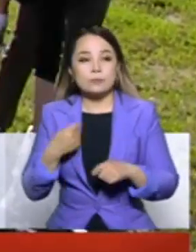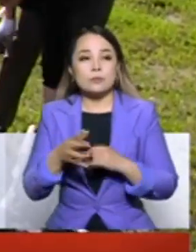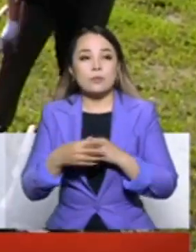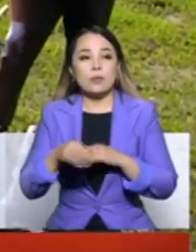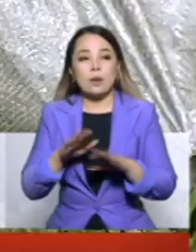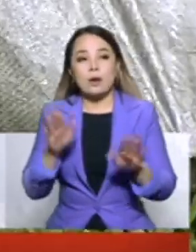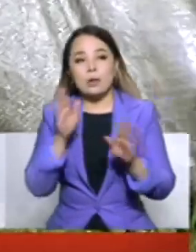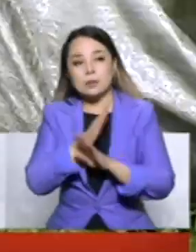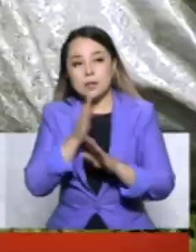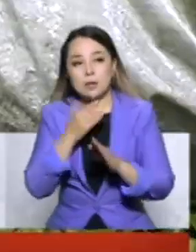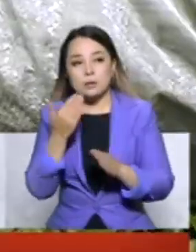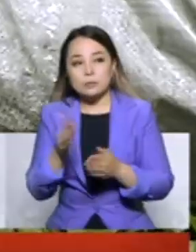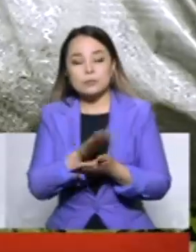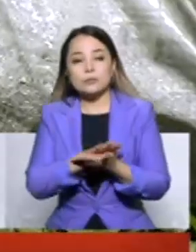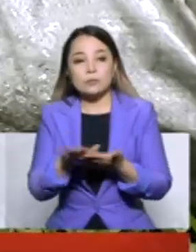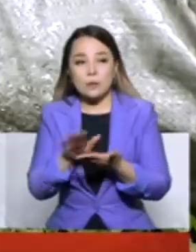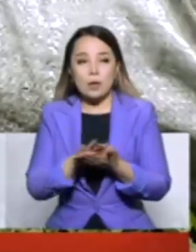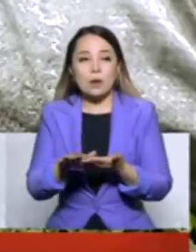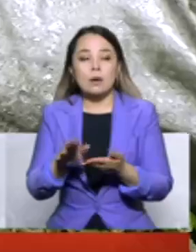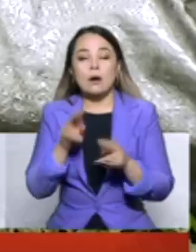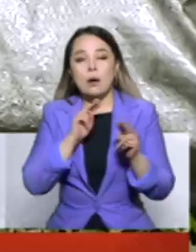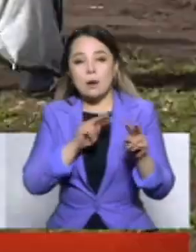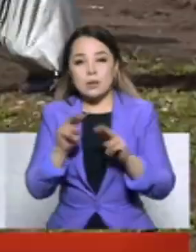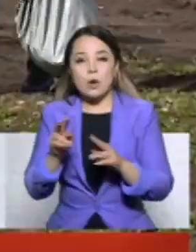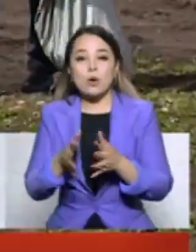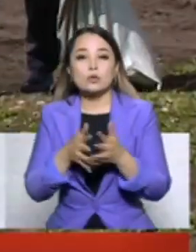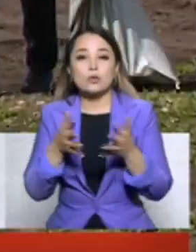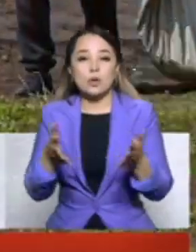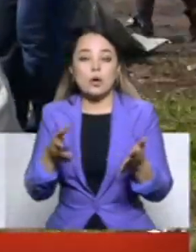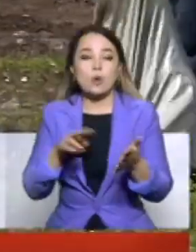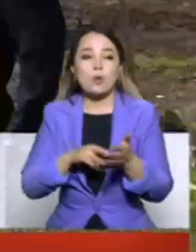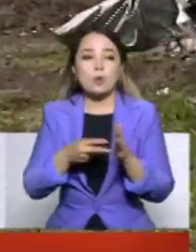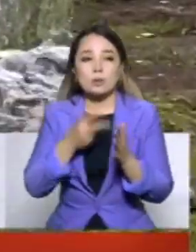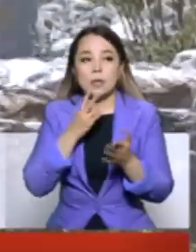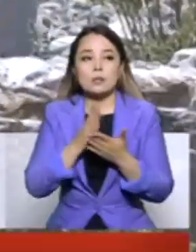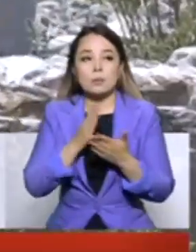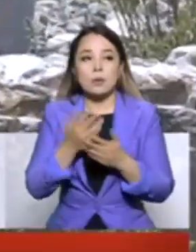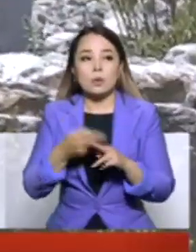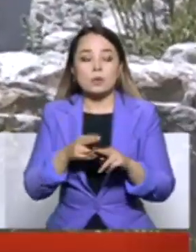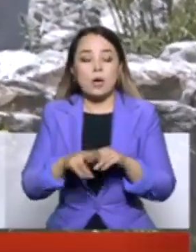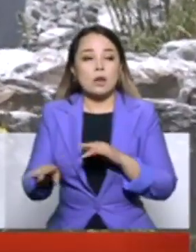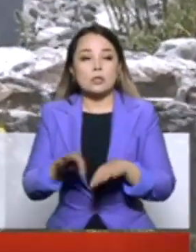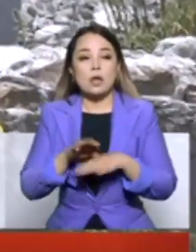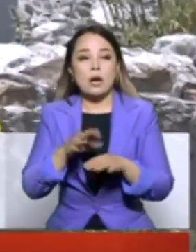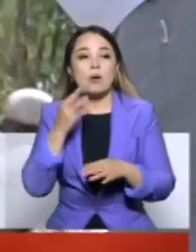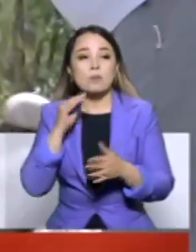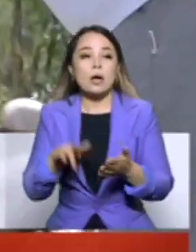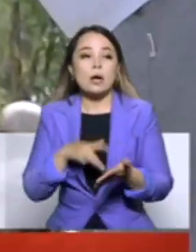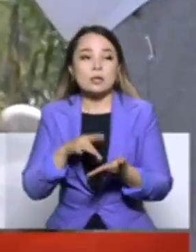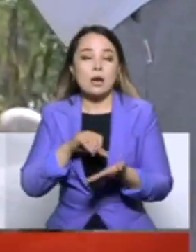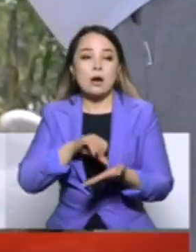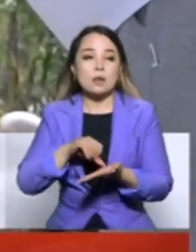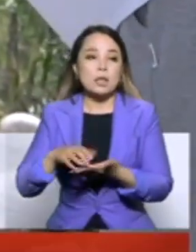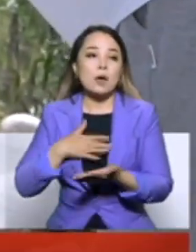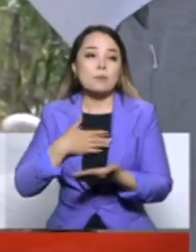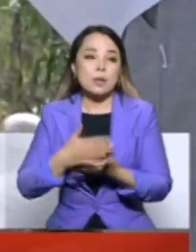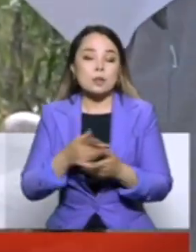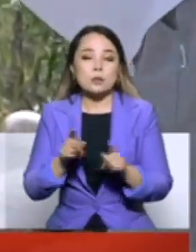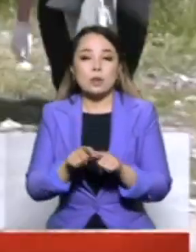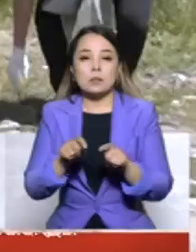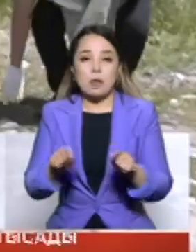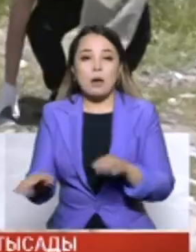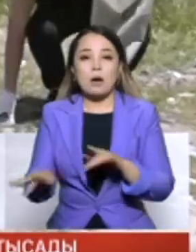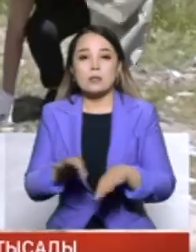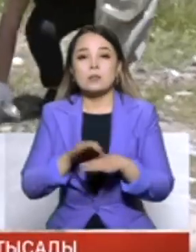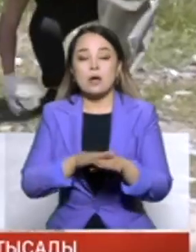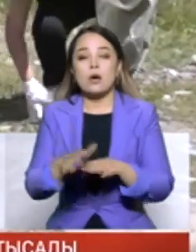айналадағы экологияға тазалықпен қарау секілді үлкен ойлар жатыр. Бұл шараға Алматы қаласы да қатысып белсенділік танытты.